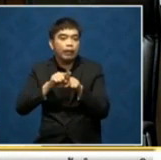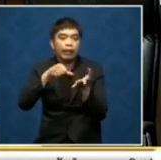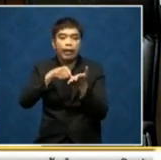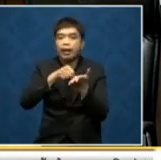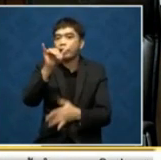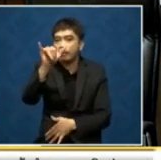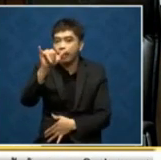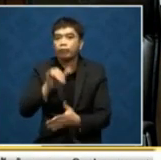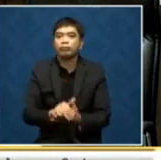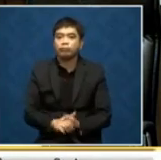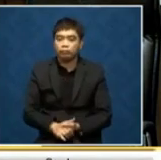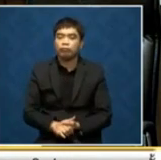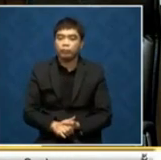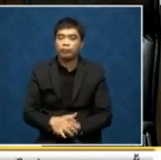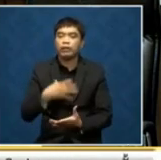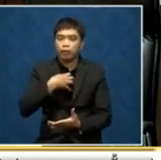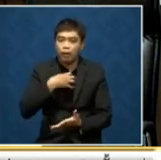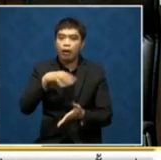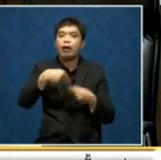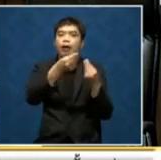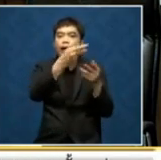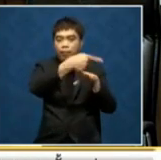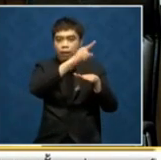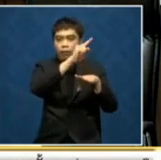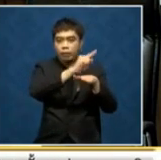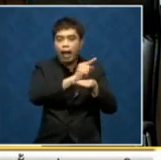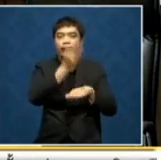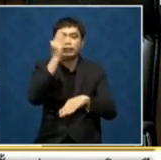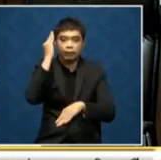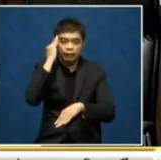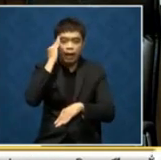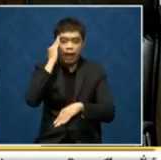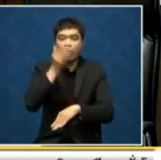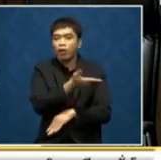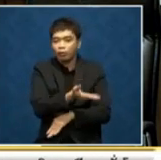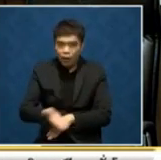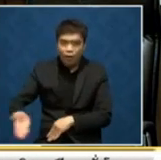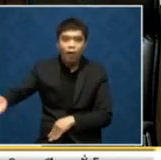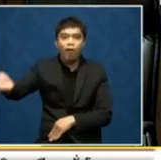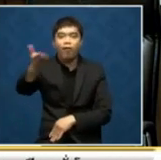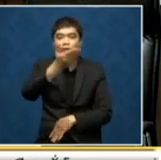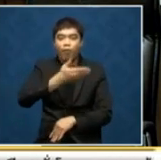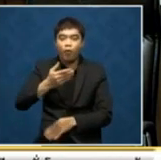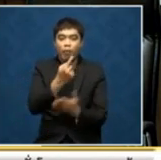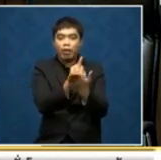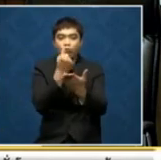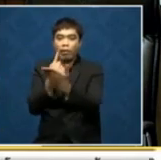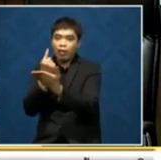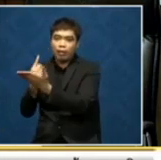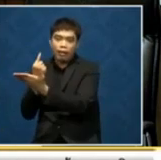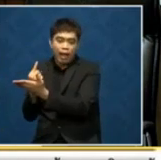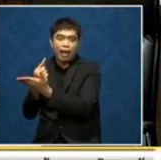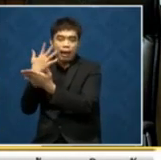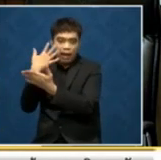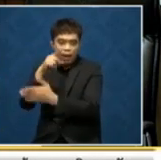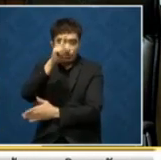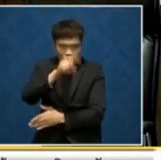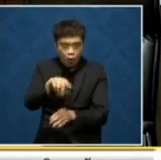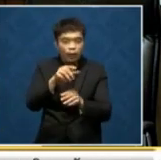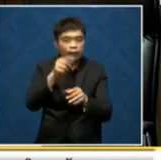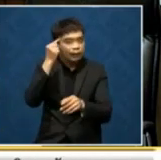ท่านประธานได้นำเรียนหรือว่าเราในฐานะที่เป็นหัวใจของอำนาจการตัดสินใจนะตั้งคณะกรรมการขึ้นมาชุดนึงนะผม